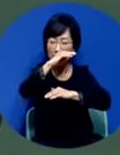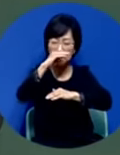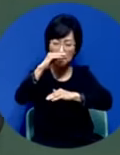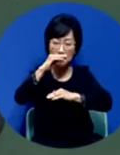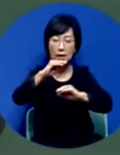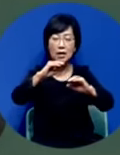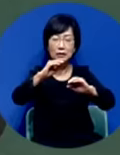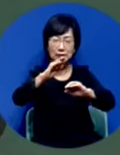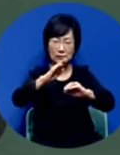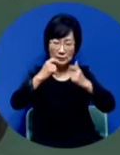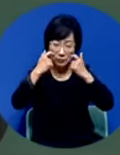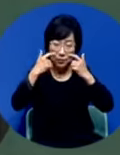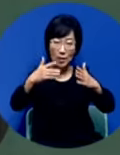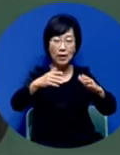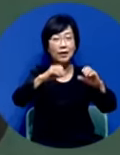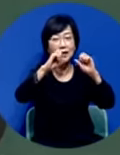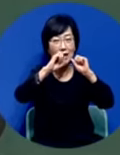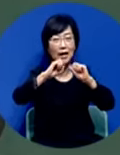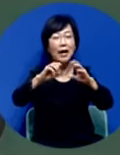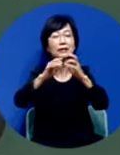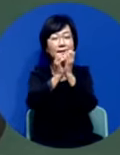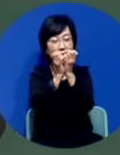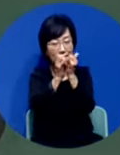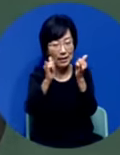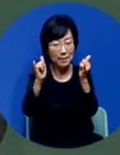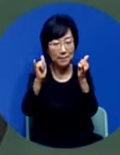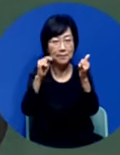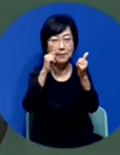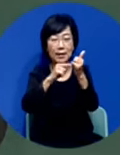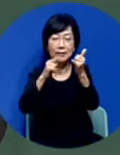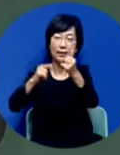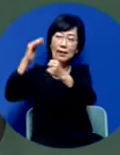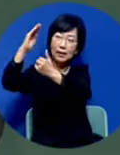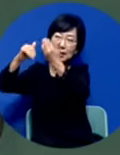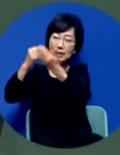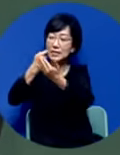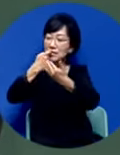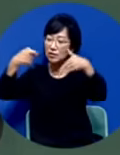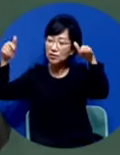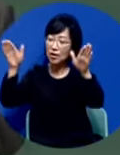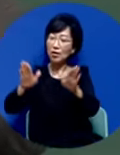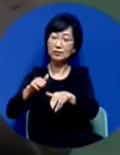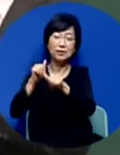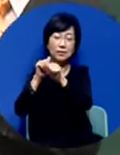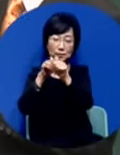那就是向着正确的知道什么是传道和宣教的人。 전도 선교 하는 게 문제 아니요, 바로 알아야 되는 거예요.